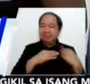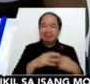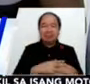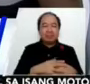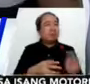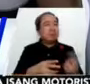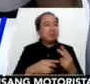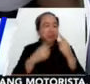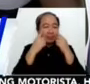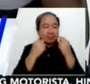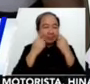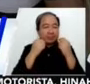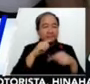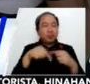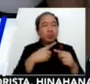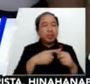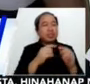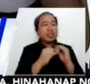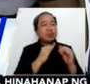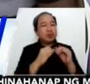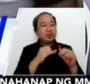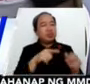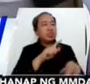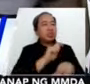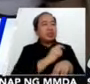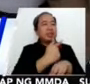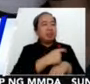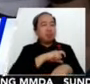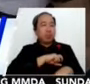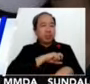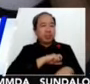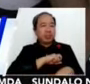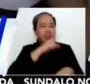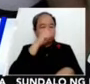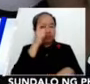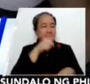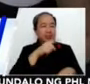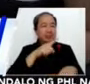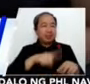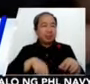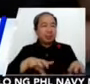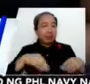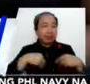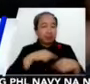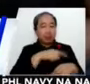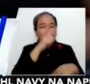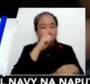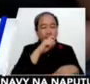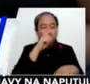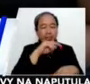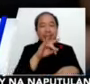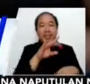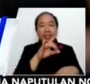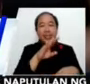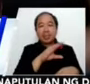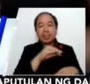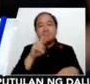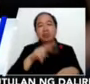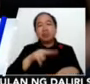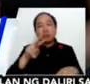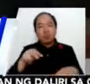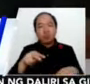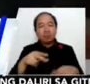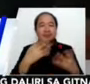na makausap ko sa Taguig Police Station. Hindi kasi nila matanggap na sa edad nilang 18 at 22 ay nakulong na